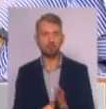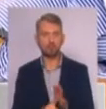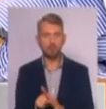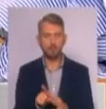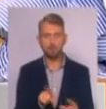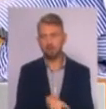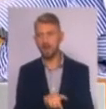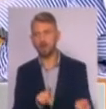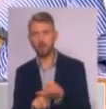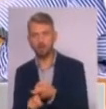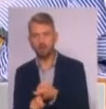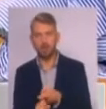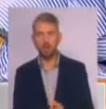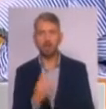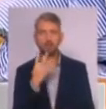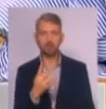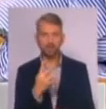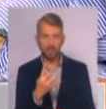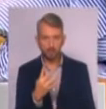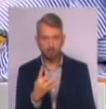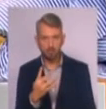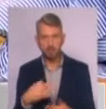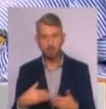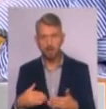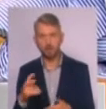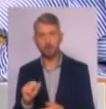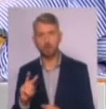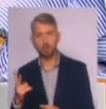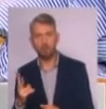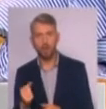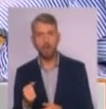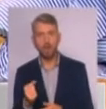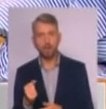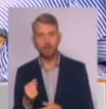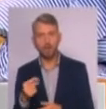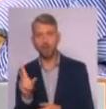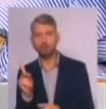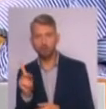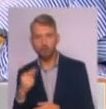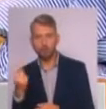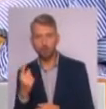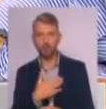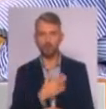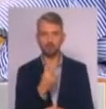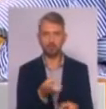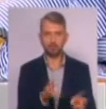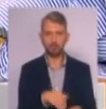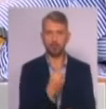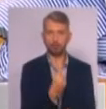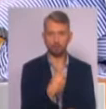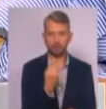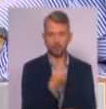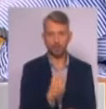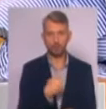переключення чотирьох парадних на другий лічильник, і наші два залишили на одному лічильнику. І нам в